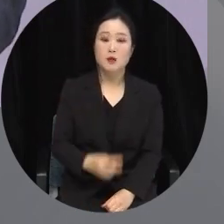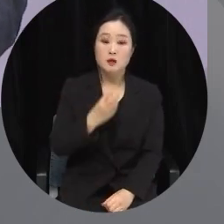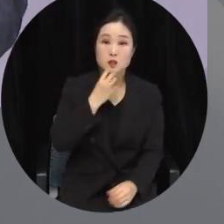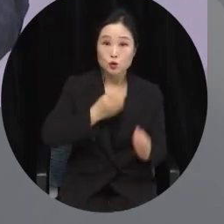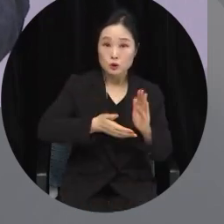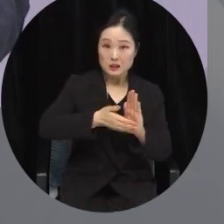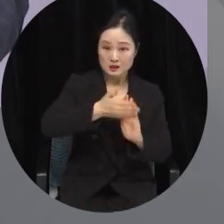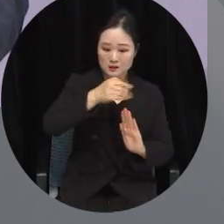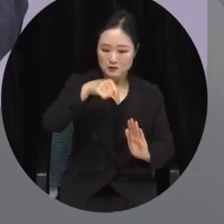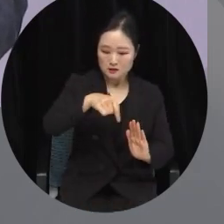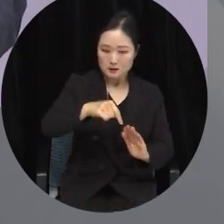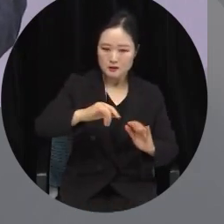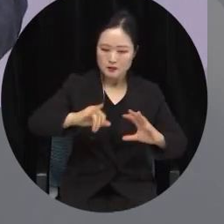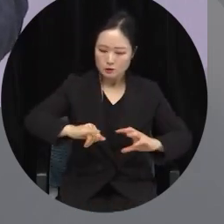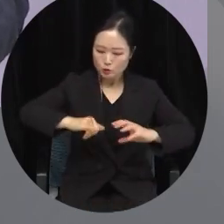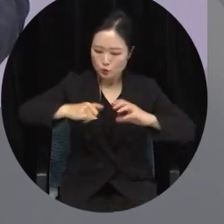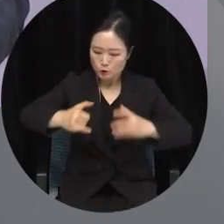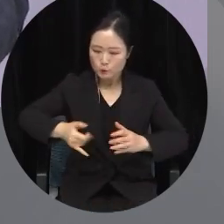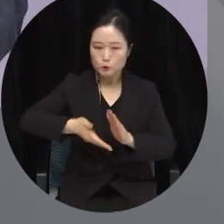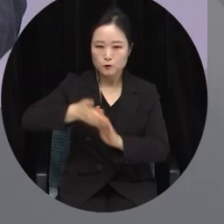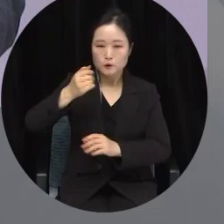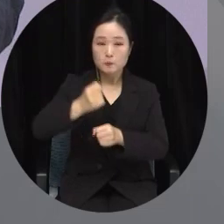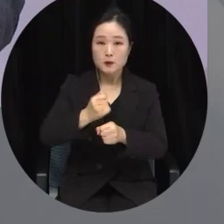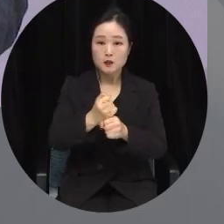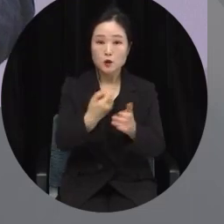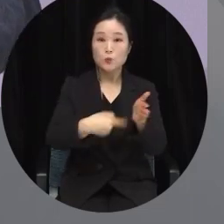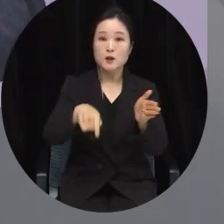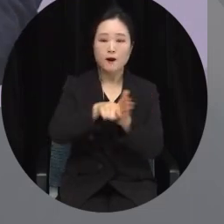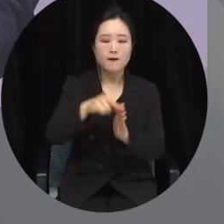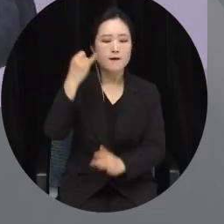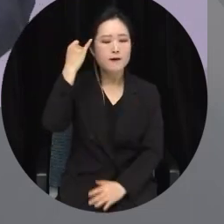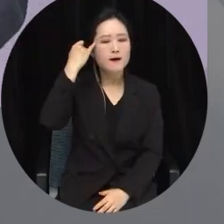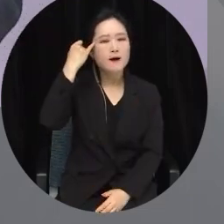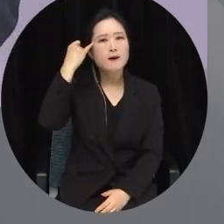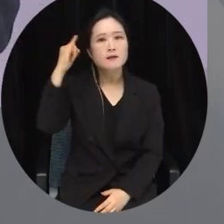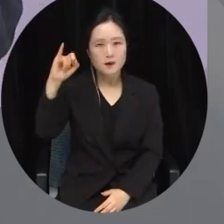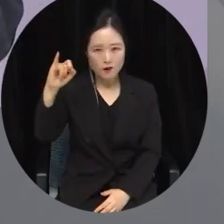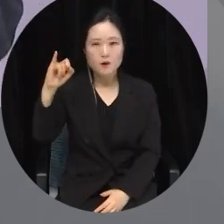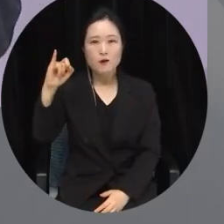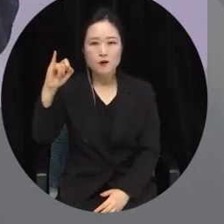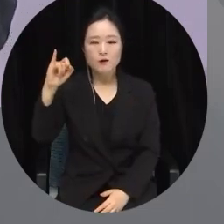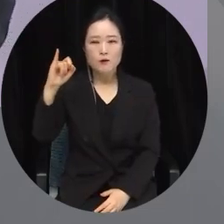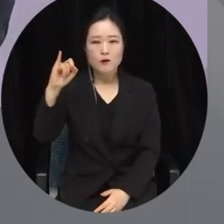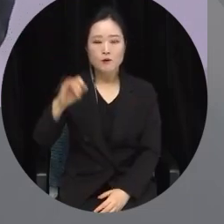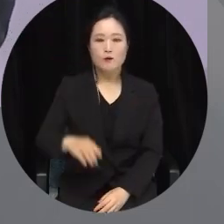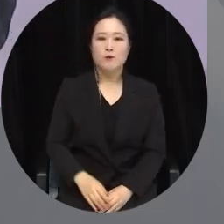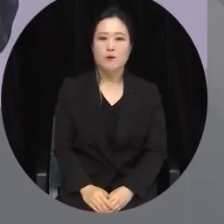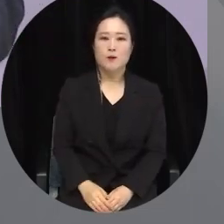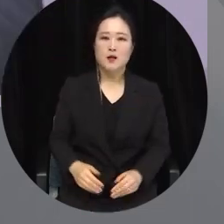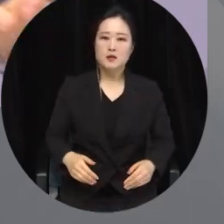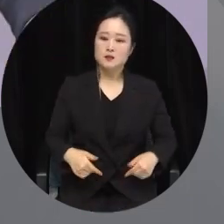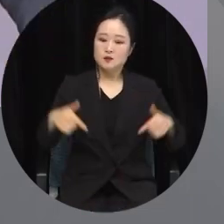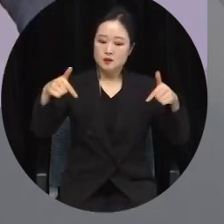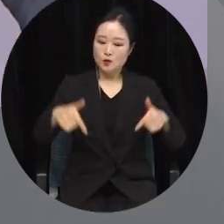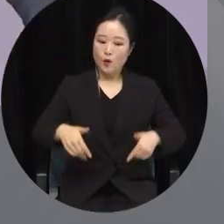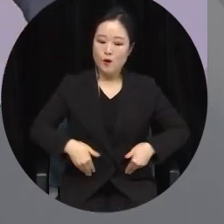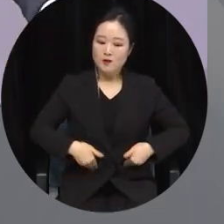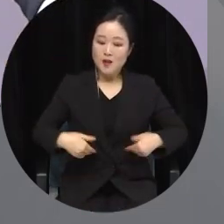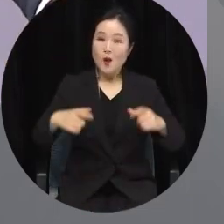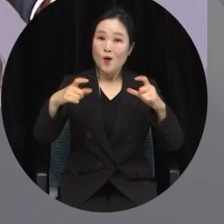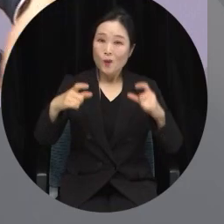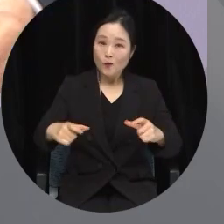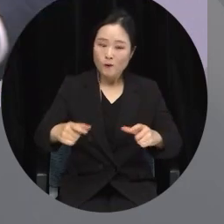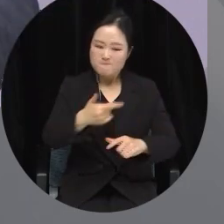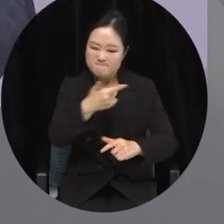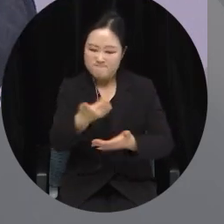글로벌 도시로 만들기 위한 실무진 아이디어 차원에서 선안권 대개조 계획이 발표된 거다라고